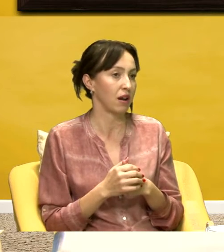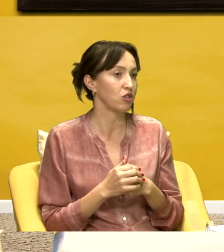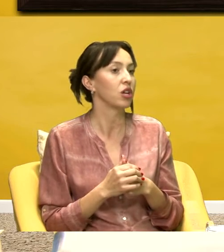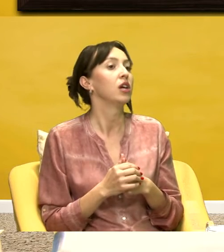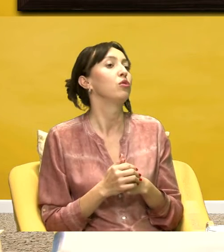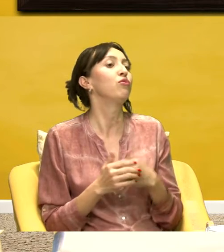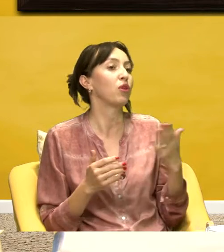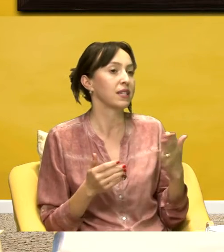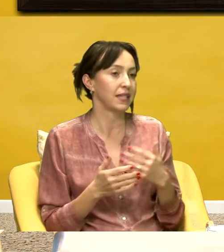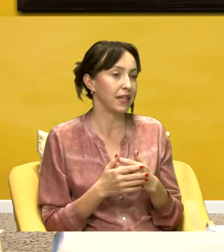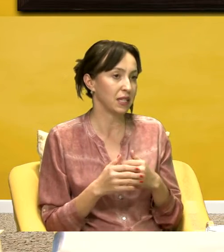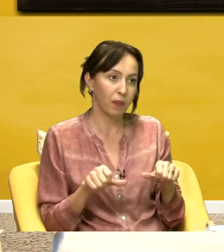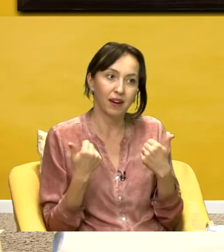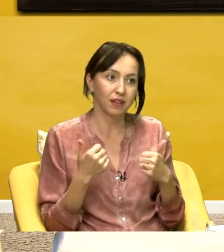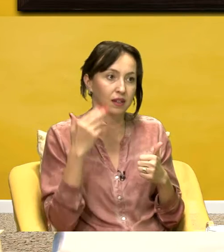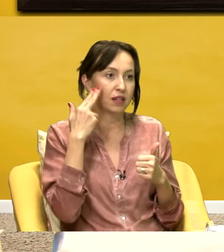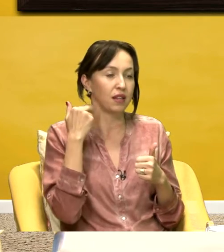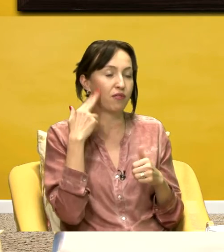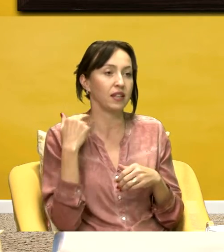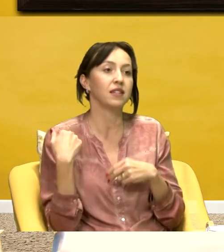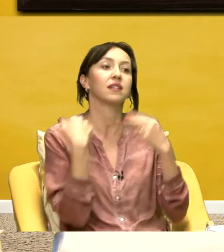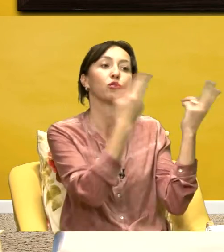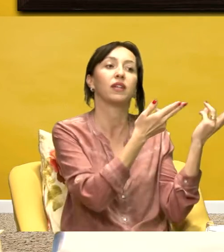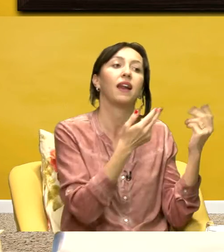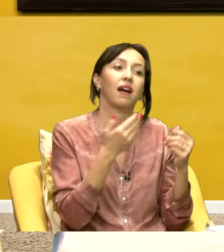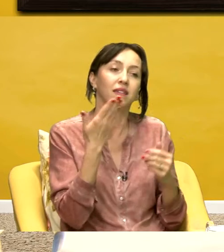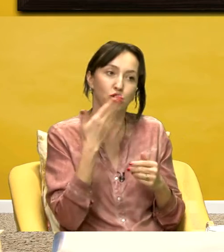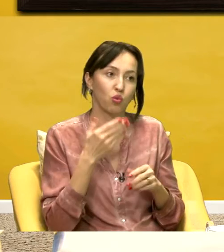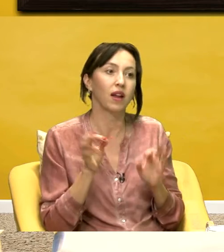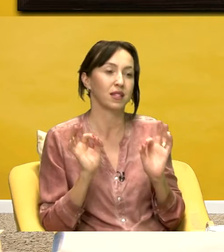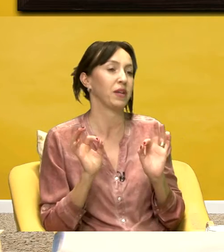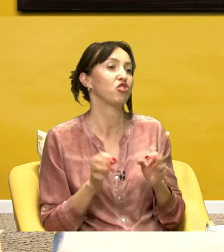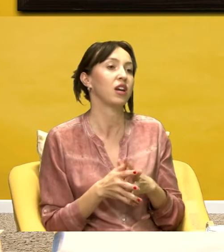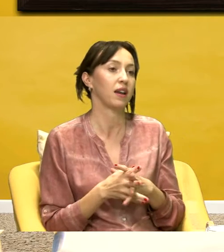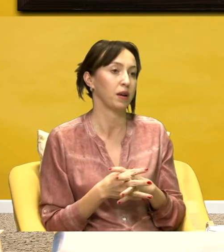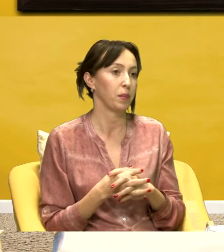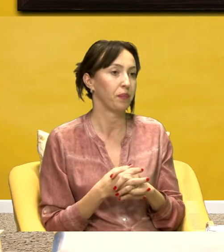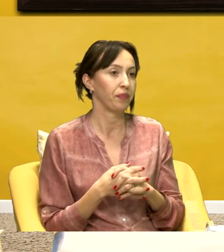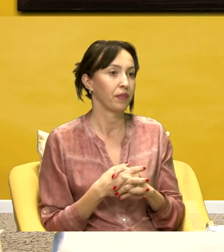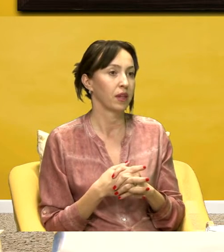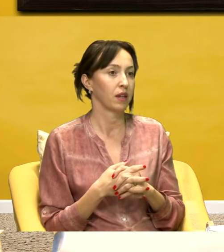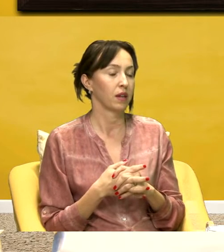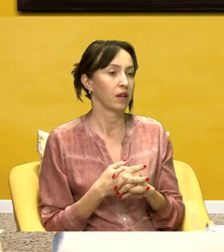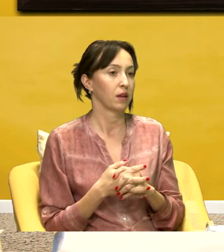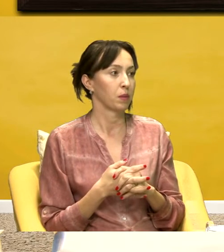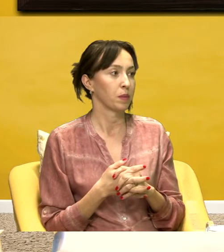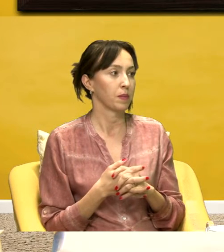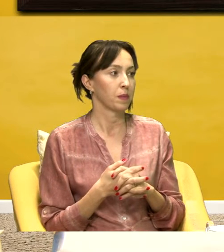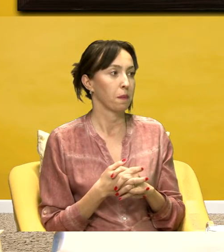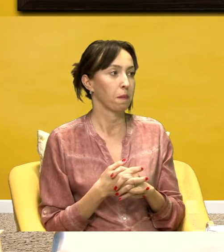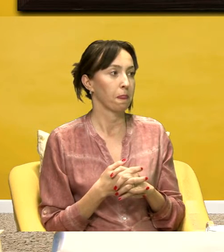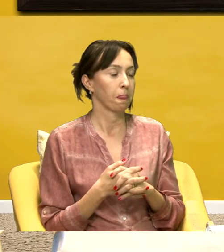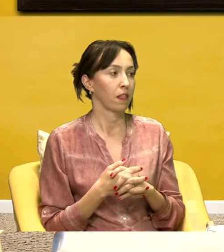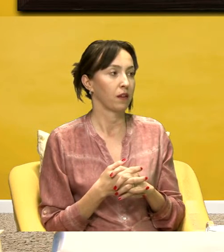în oraș. Nu vor să se despartă de fetiță, să o dea la altă școală specială. Ce